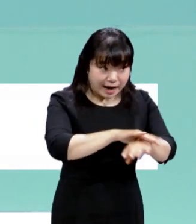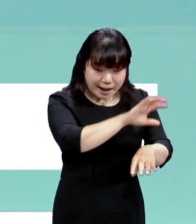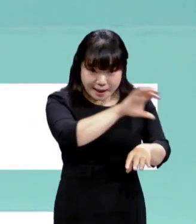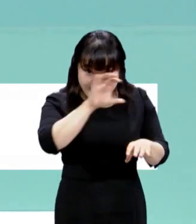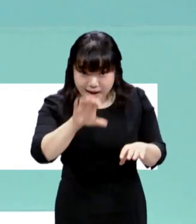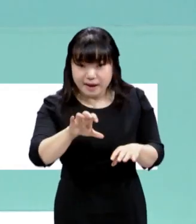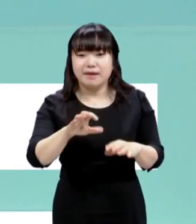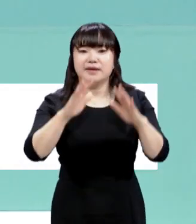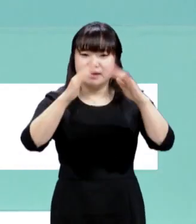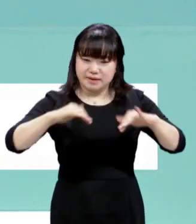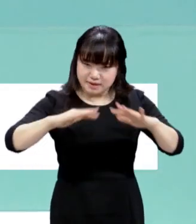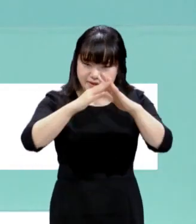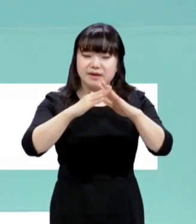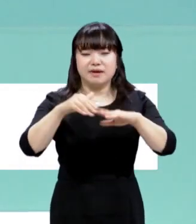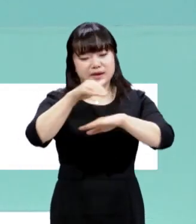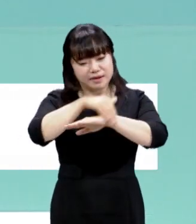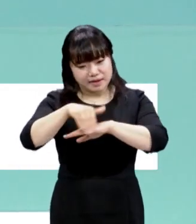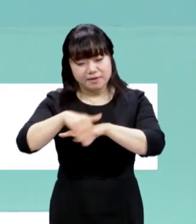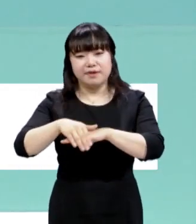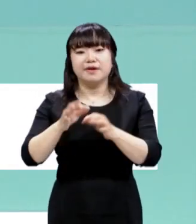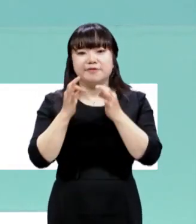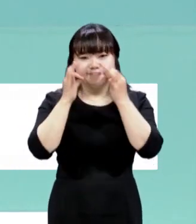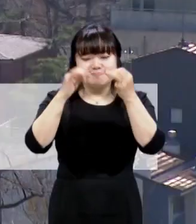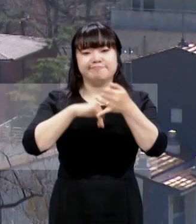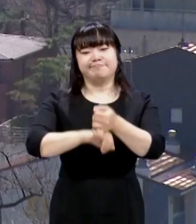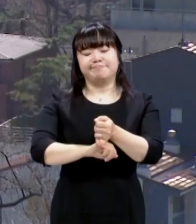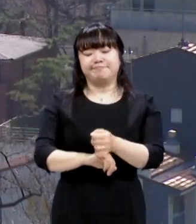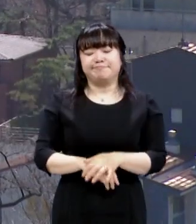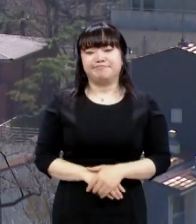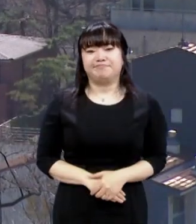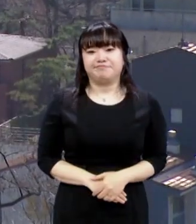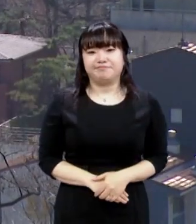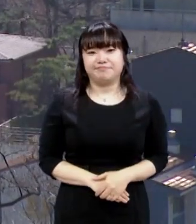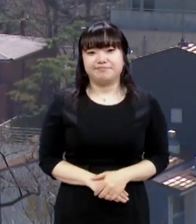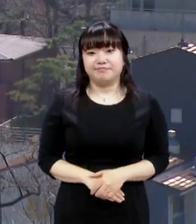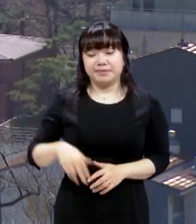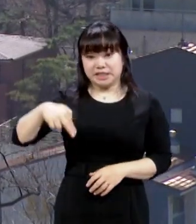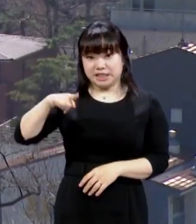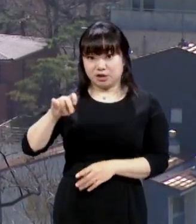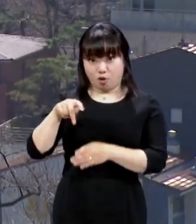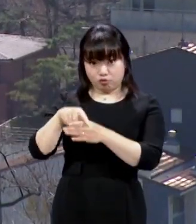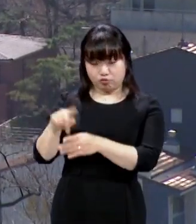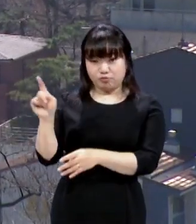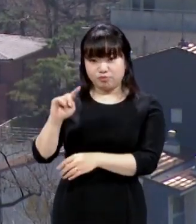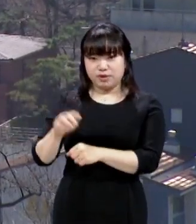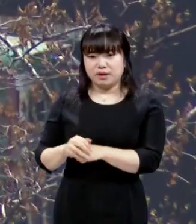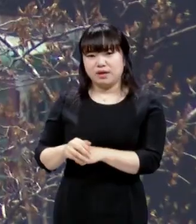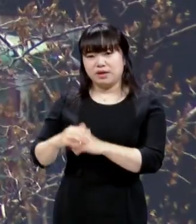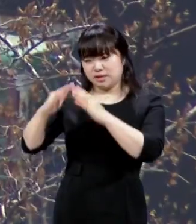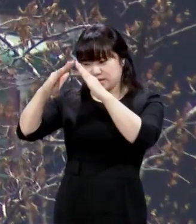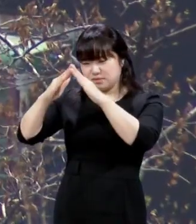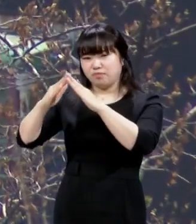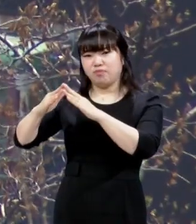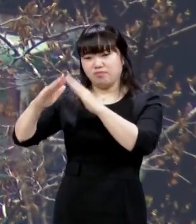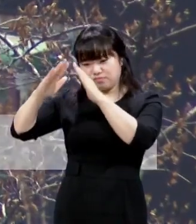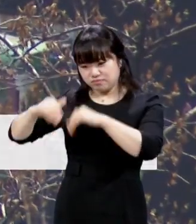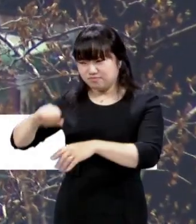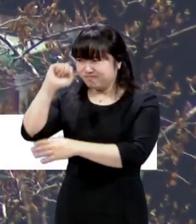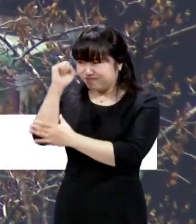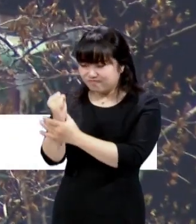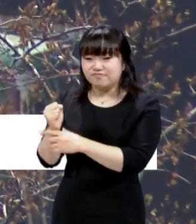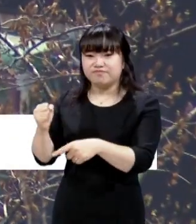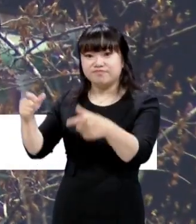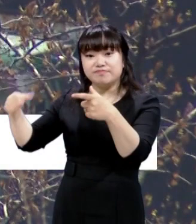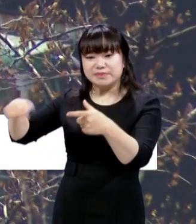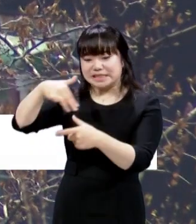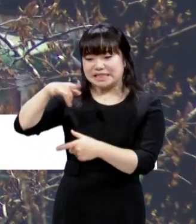최선을 다하는 도심 경우 이끌어 가야 된다 정원 안 후보는 도시재생 으로 낙후된 창신 숭인동 일때는